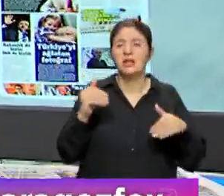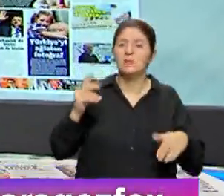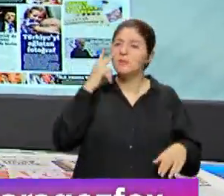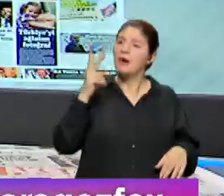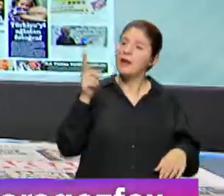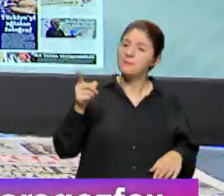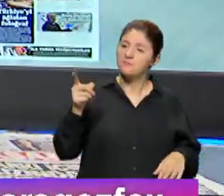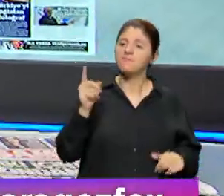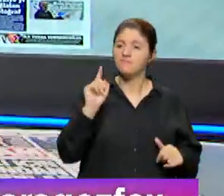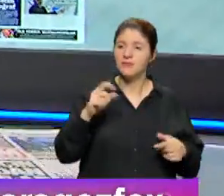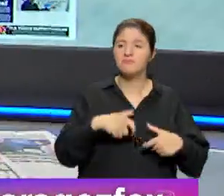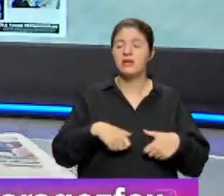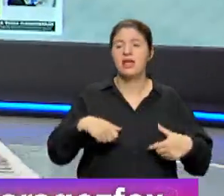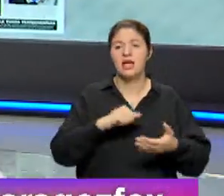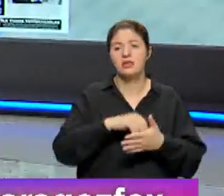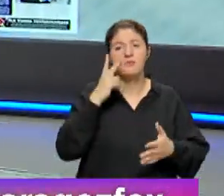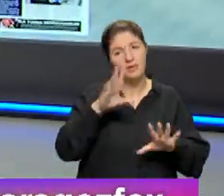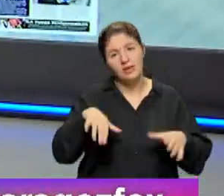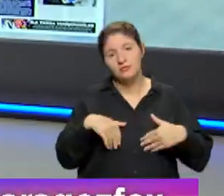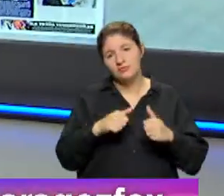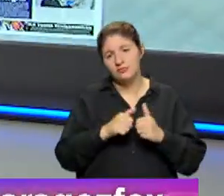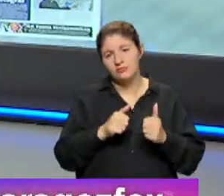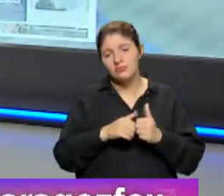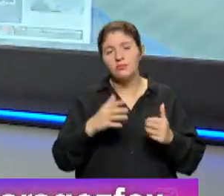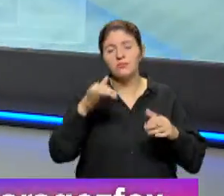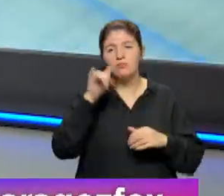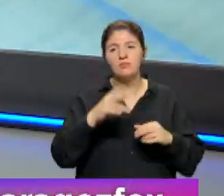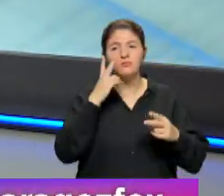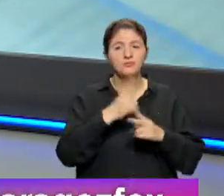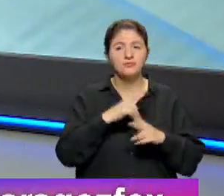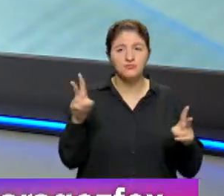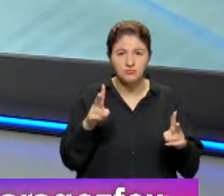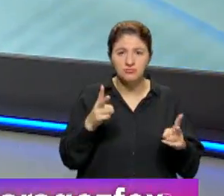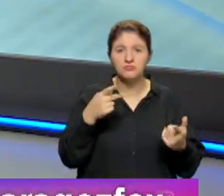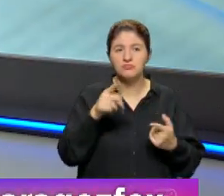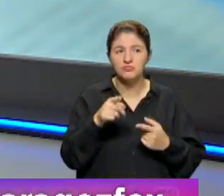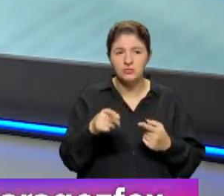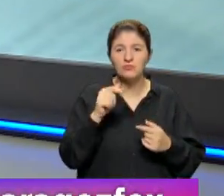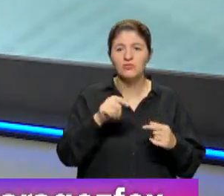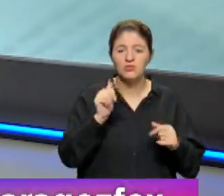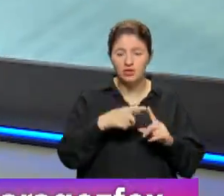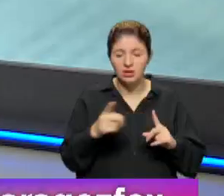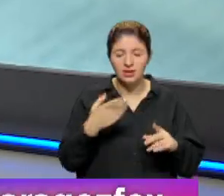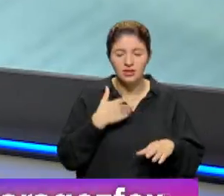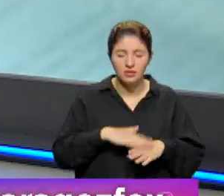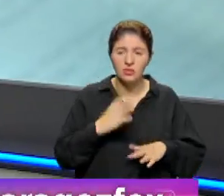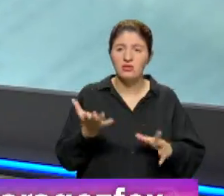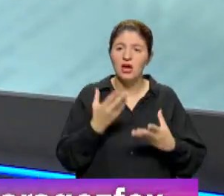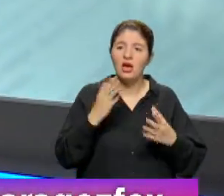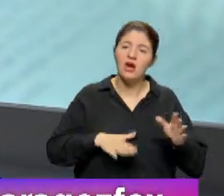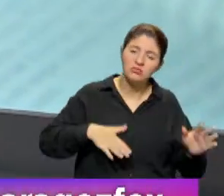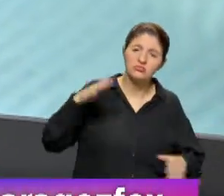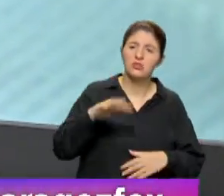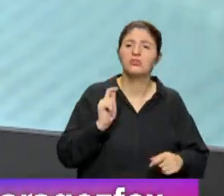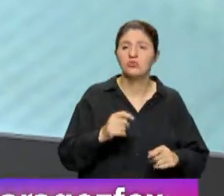Hadi o zaman bir milli gazeteye bakalım mı Hep birlikte hak özgürlük Bunlar bugüne kadar Ne yaptıysak daha ilerisinde adımlar